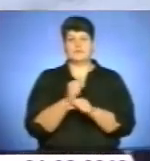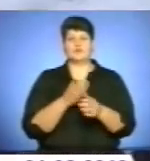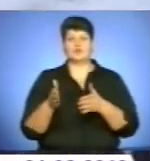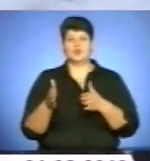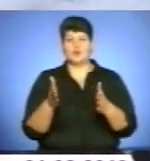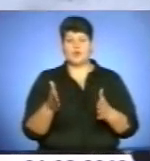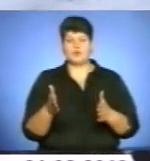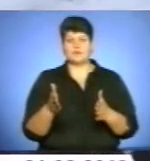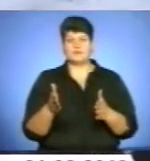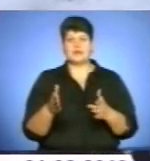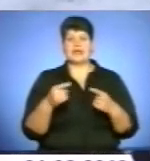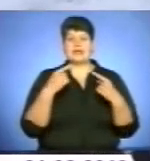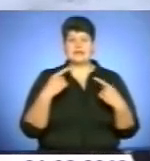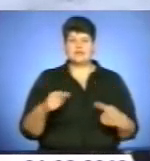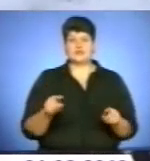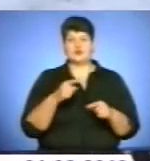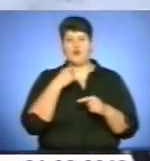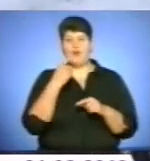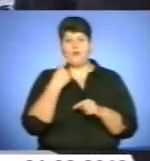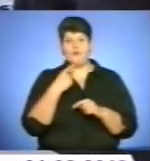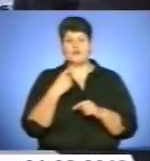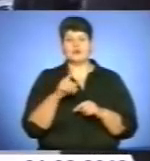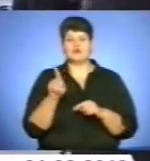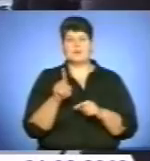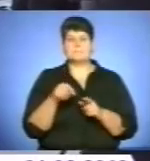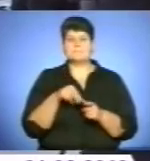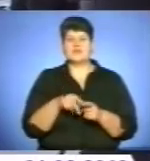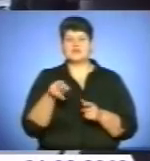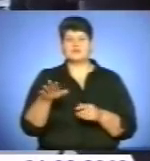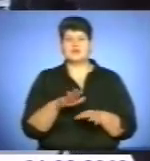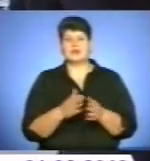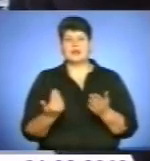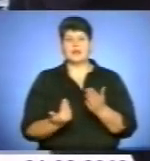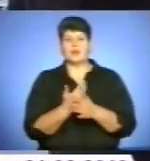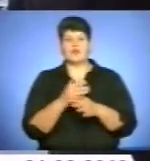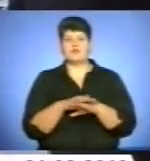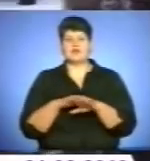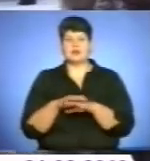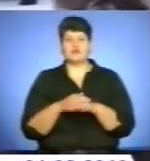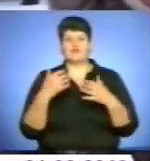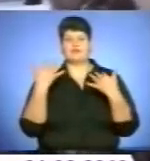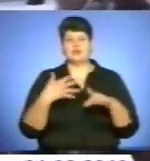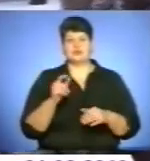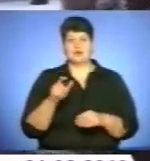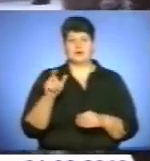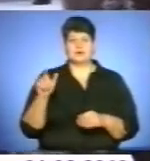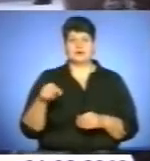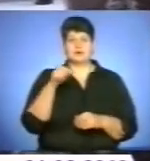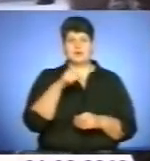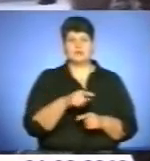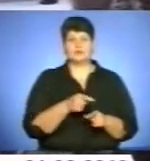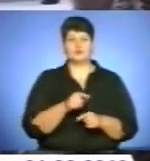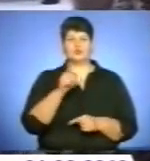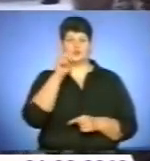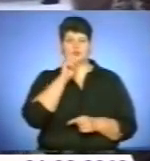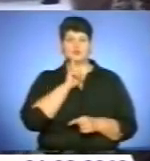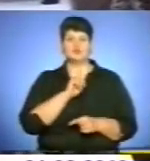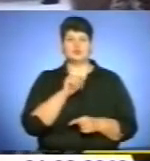поторгувати. Інші, в свою чергу, виправдовуються тим, що, перейшовши на новий ринок, втрачають покупців. Нам тут зручно на цьому базарі.